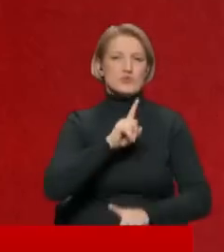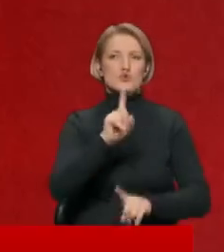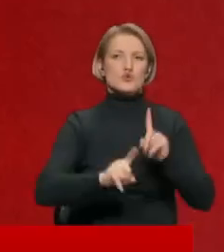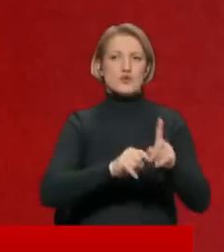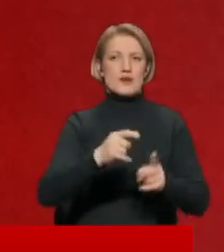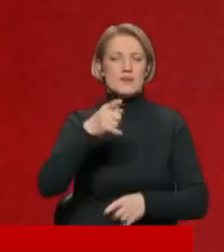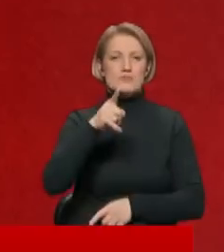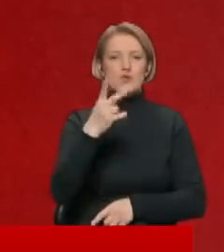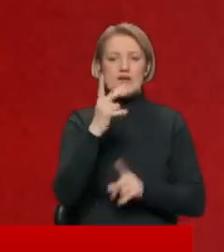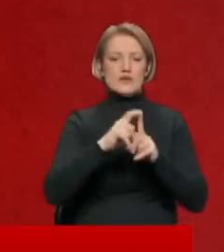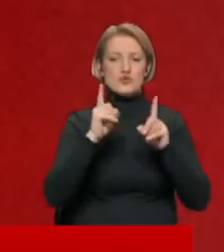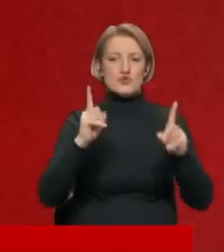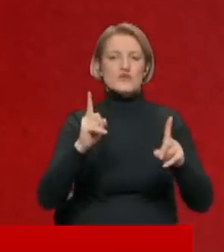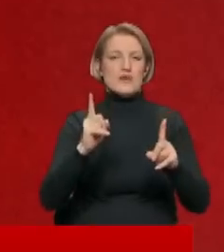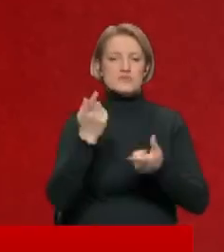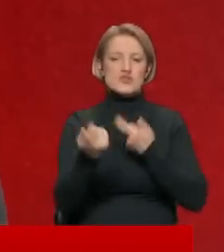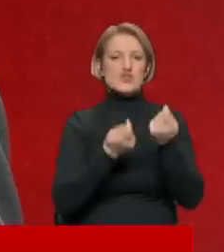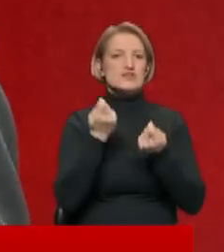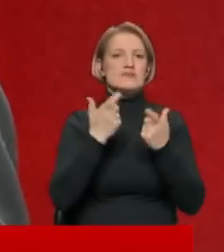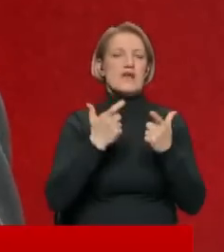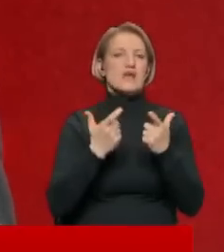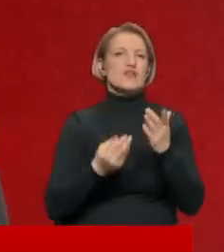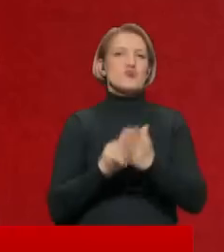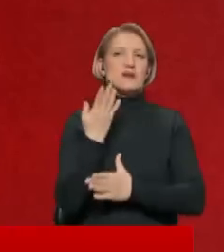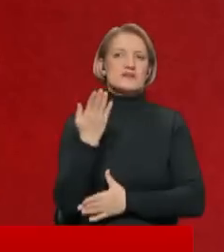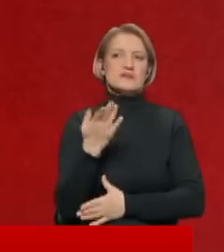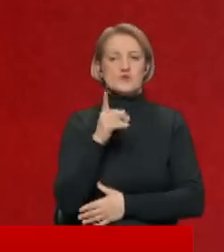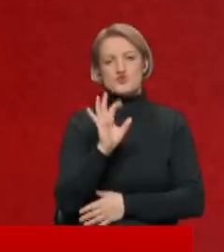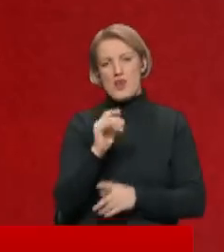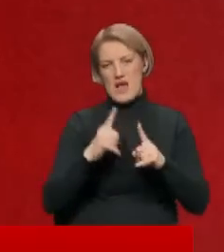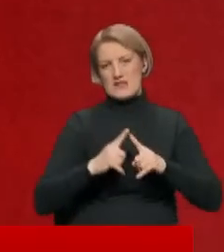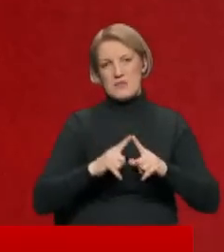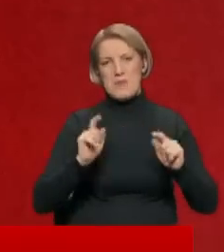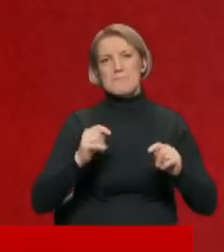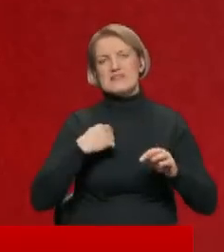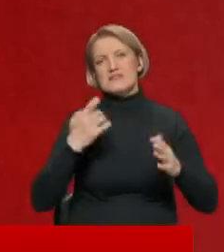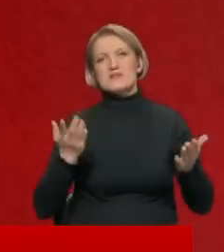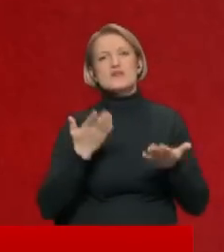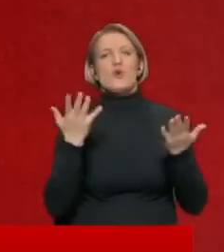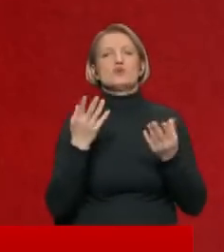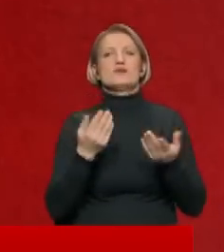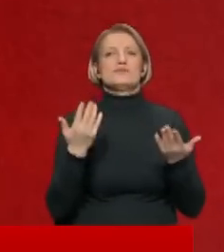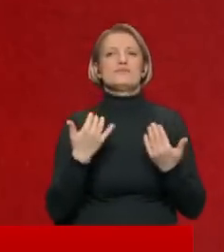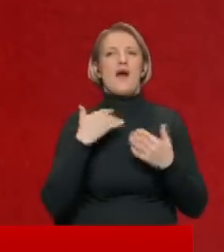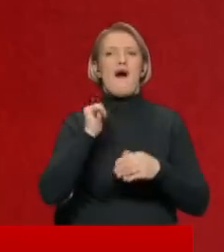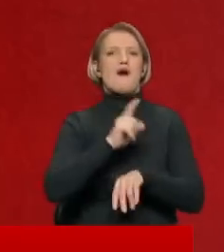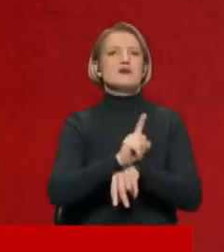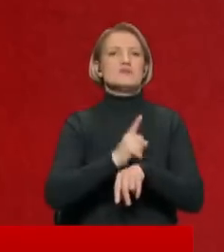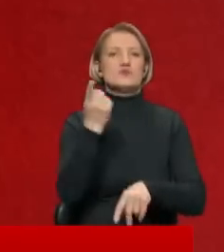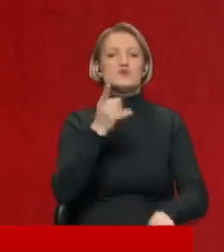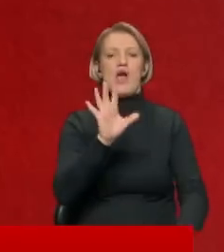başıma bu iki dönem işini nereden açtınız diye şöyle hesap ettiler biz nasıl olsa her zaman